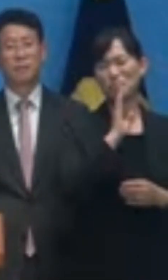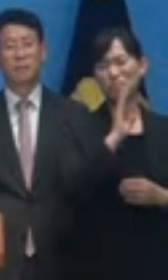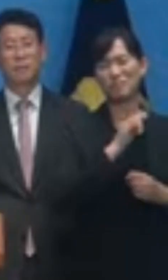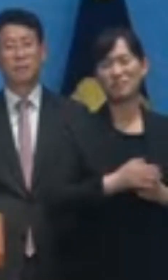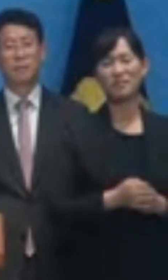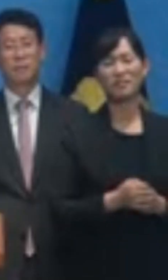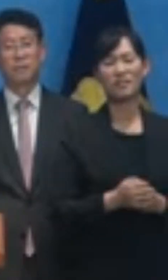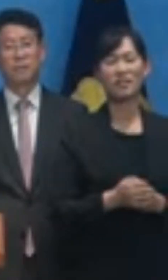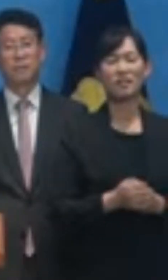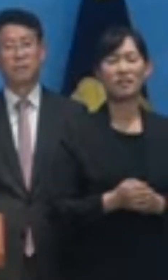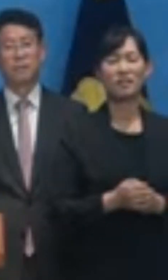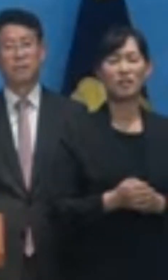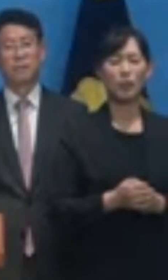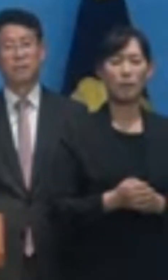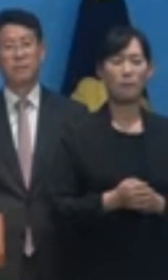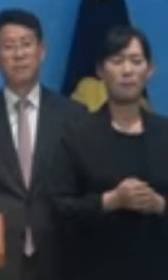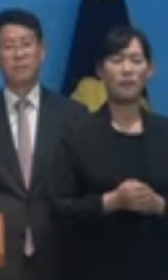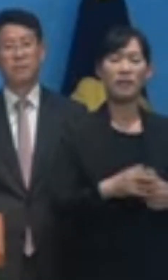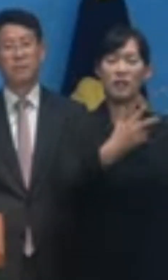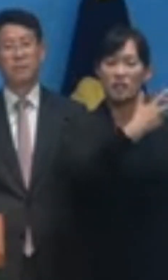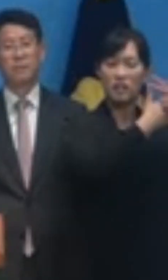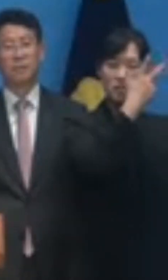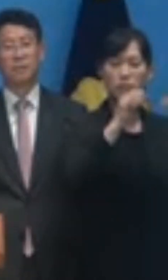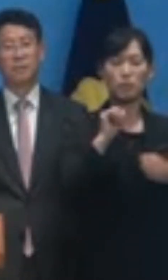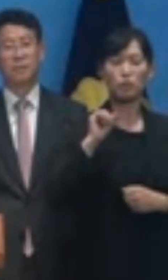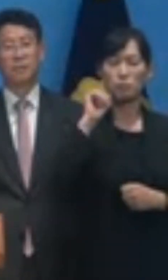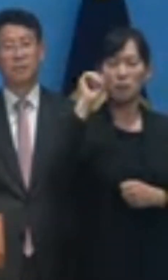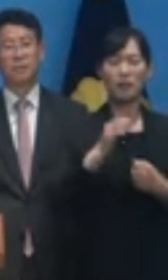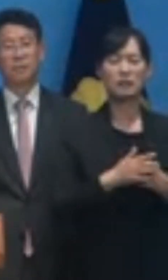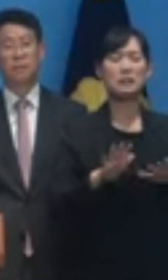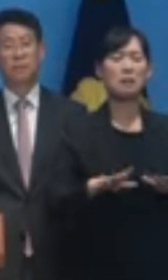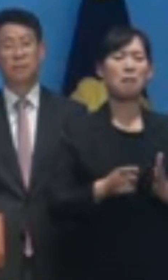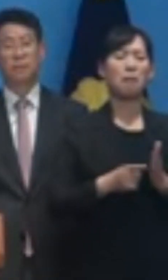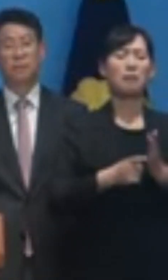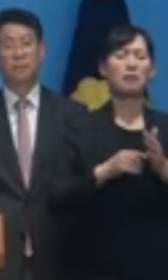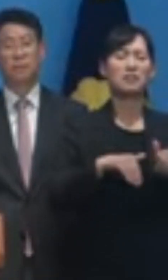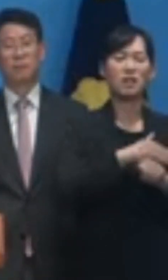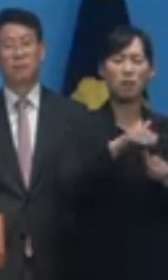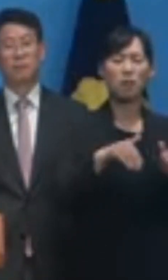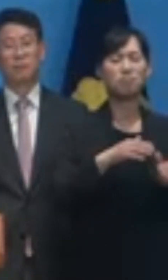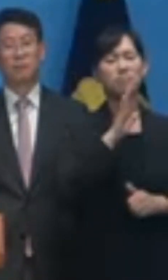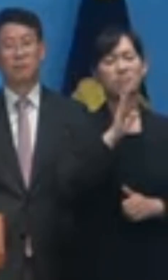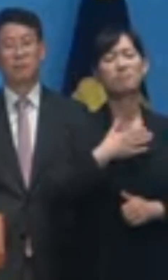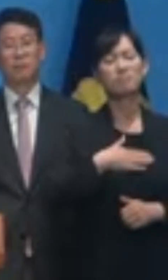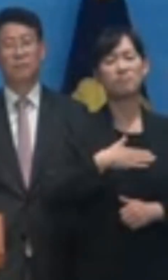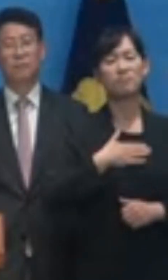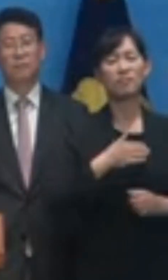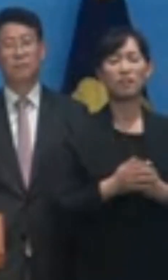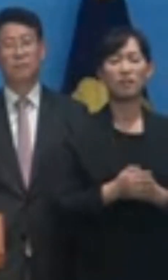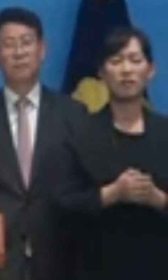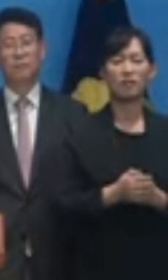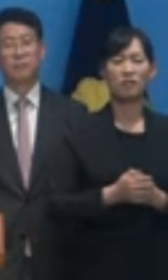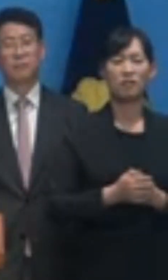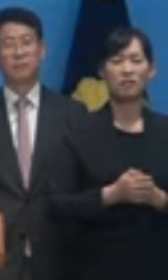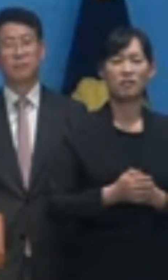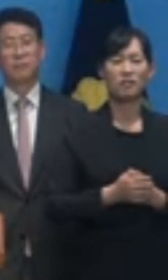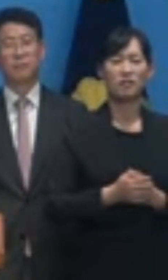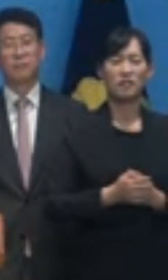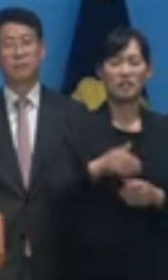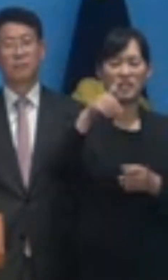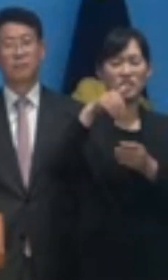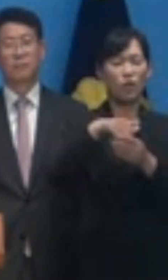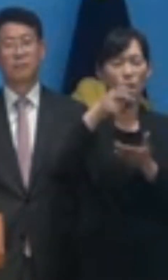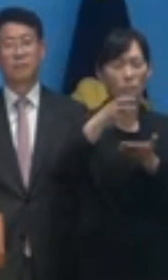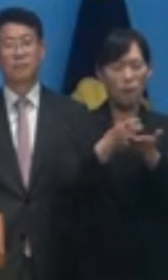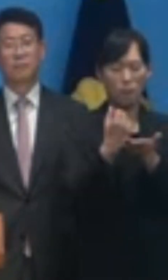있습니다. 물론 이재명 후보가 매우 다급한 처지에 있다는 것은 잘 알고 있습니다. 사실